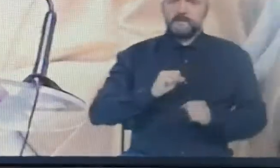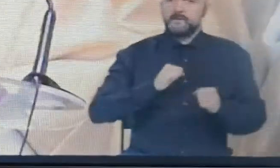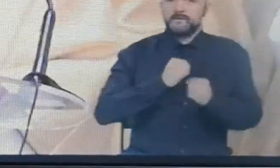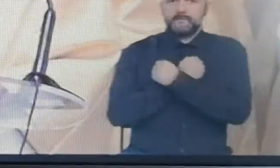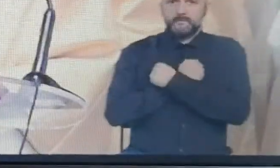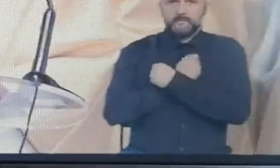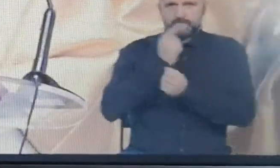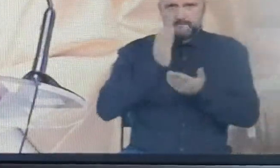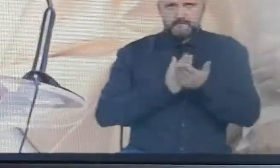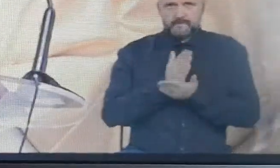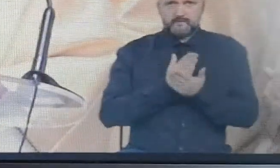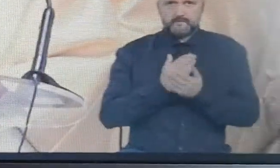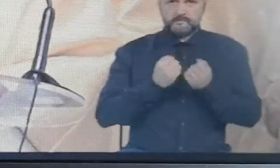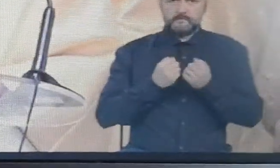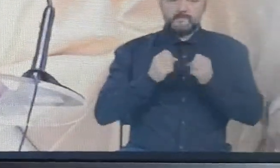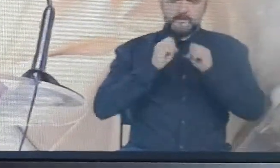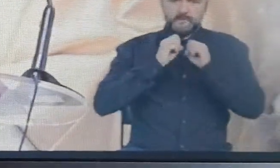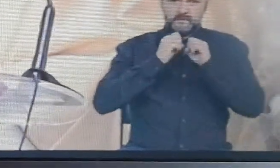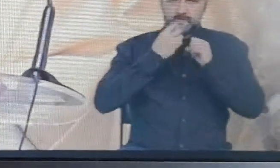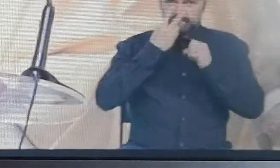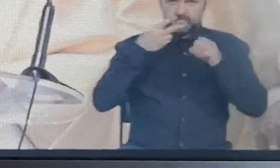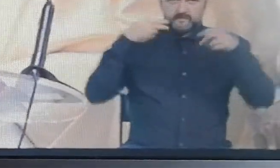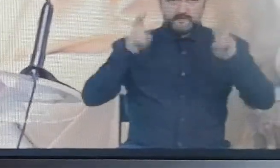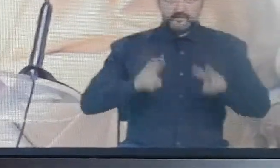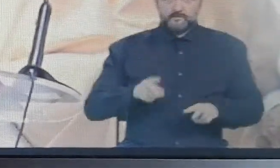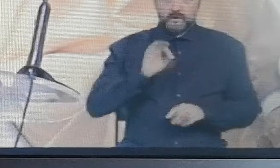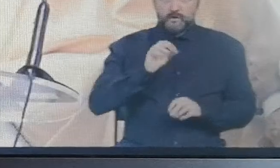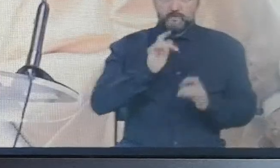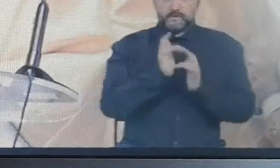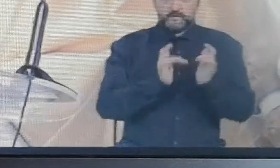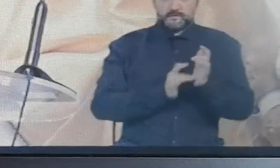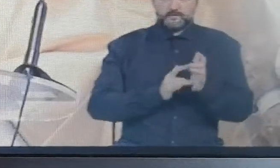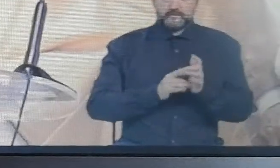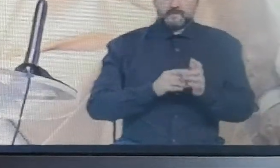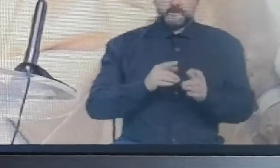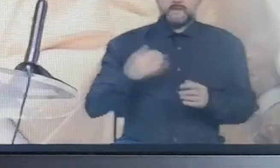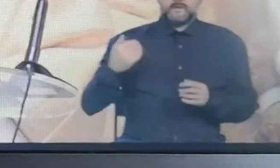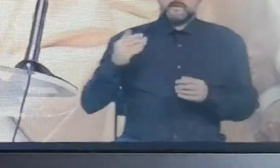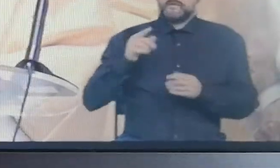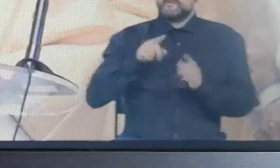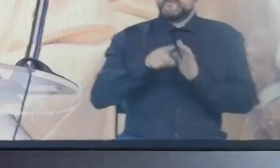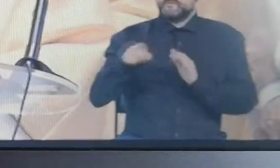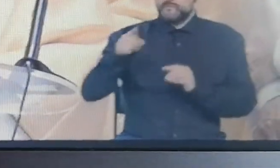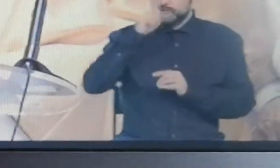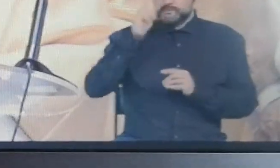o Nim wobec kroczących w ciemności ciała oraz ducha,